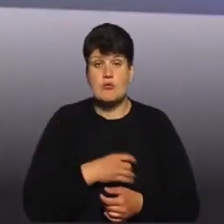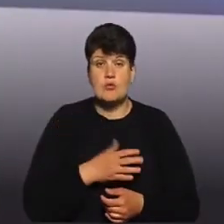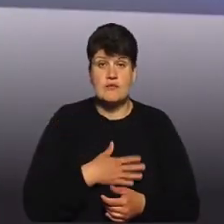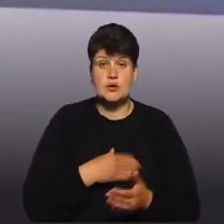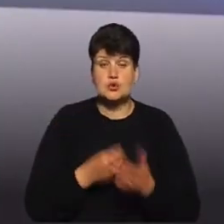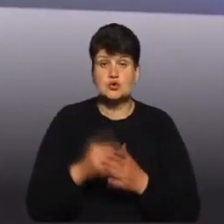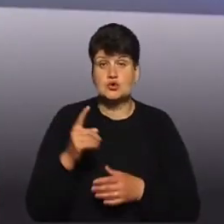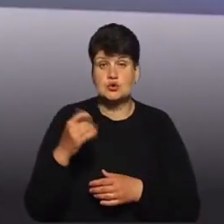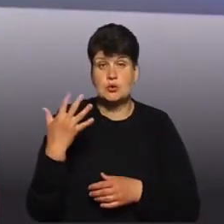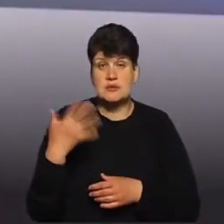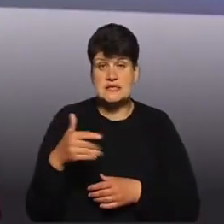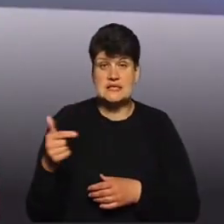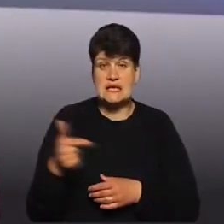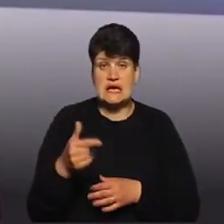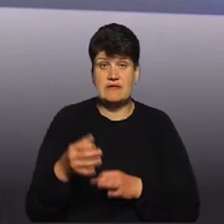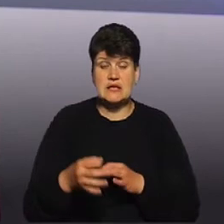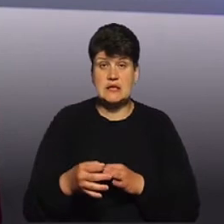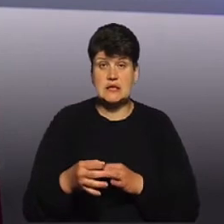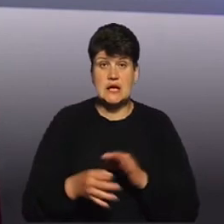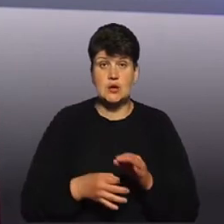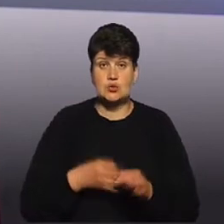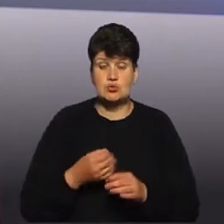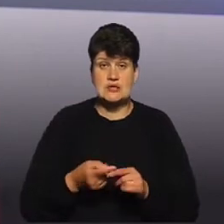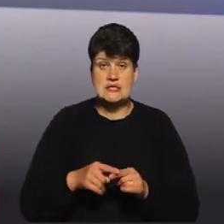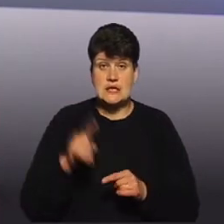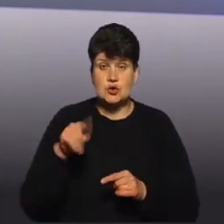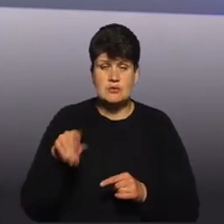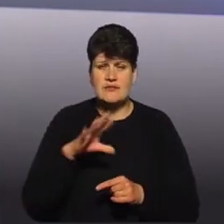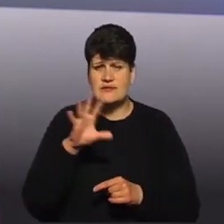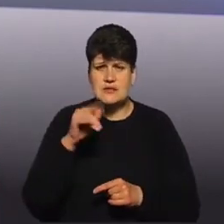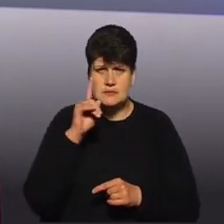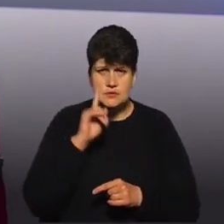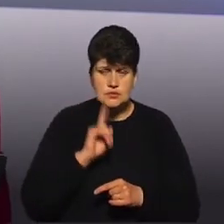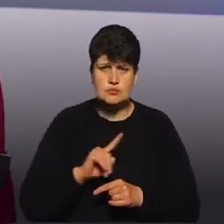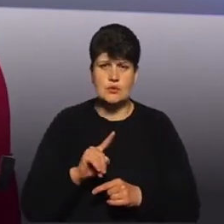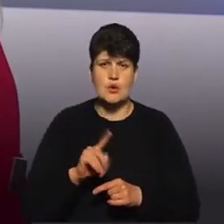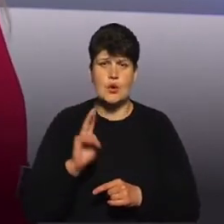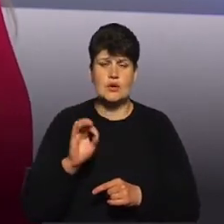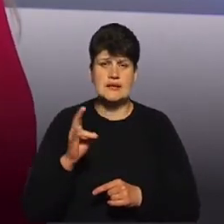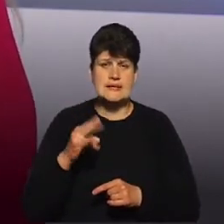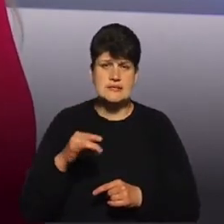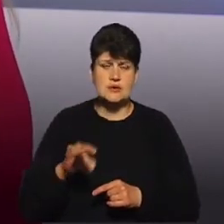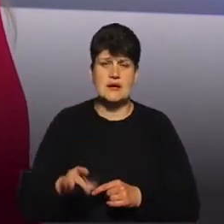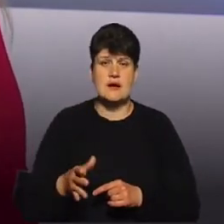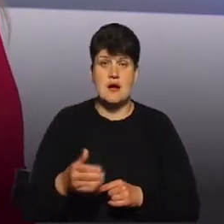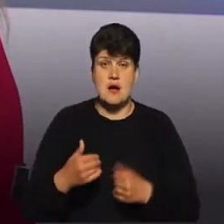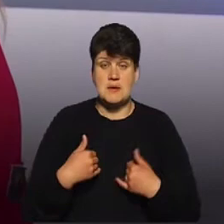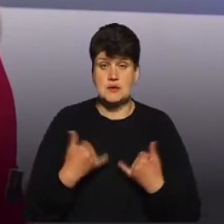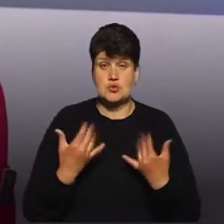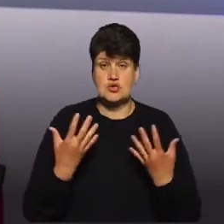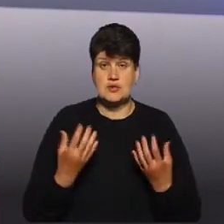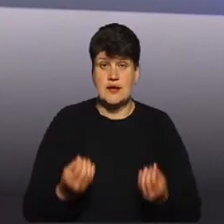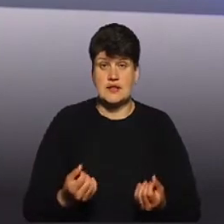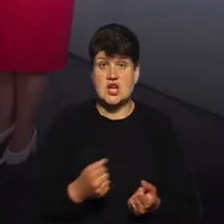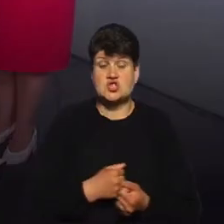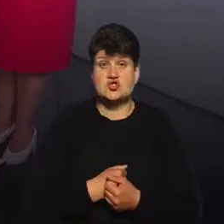добу. Це номера з усіма зручностями, з кондиціонером. А ми на сьогоднішній день, на жаль, в нових